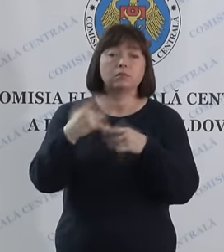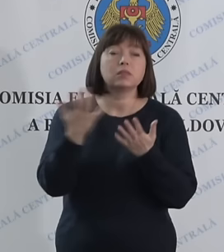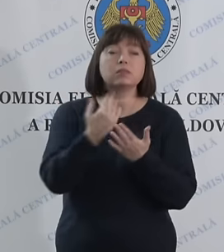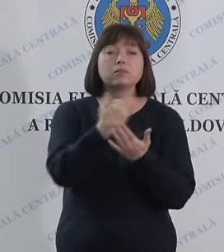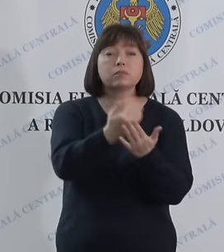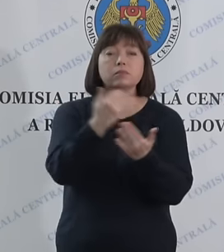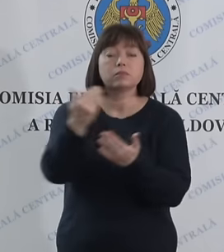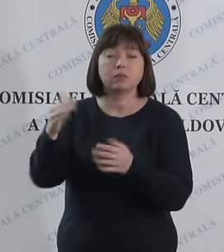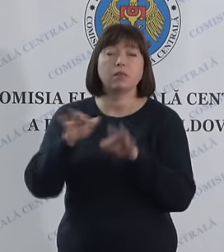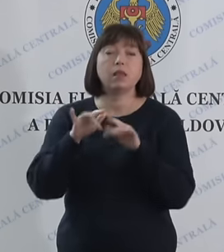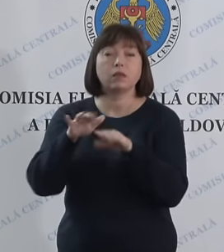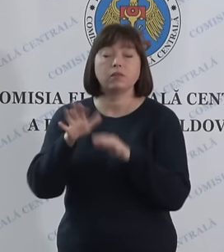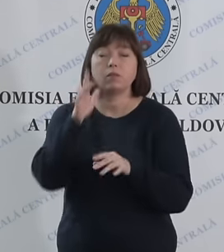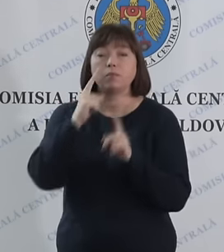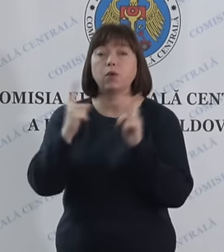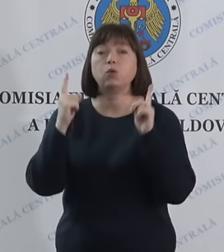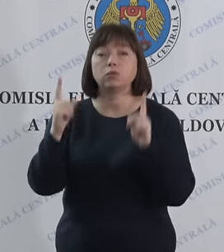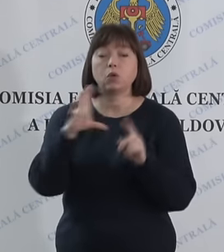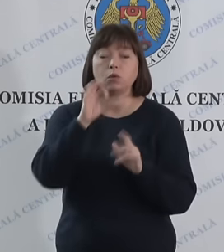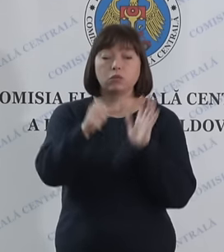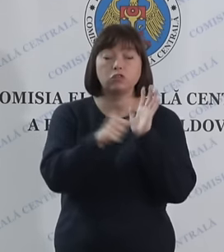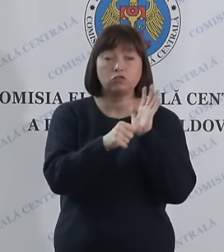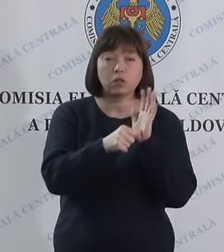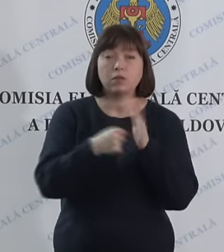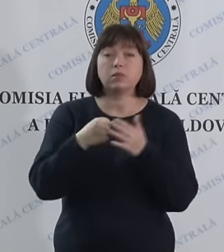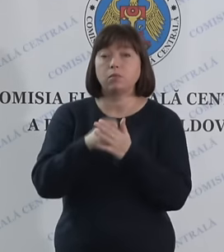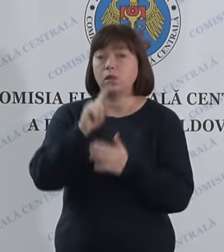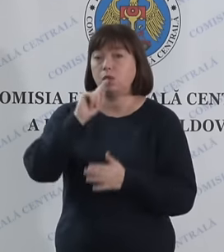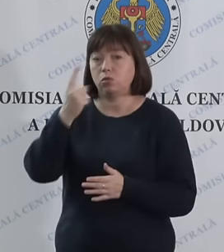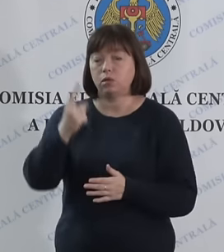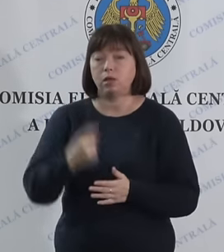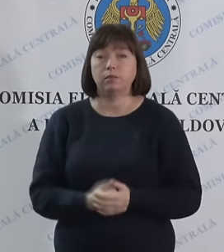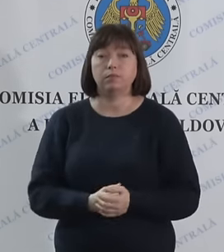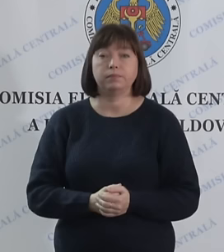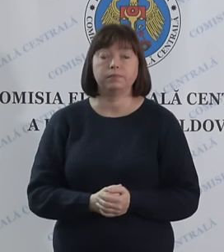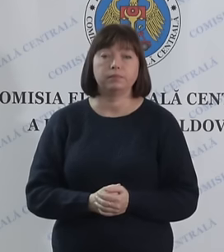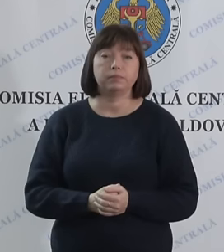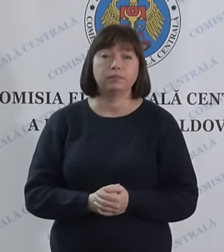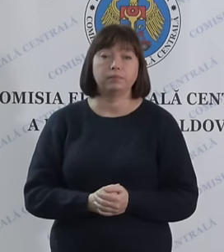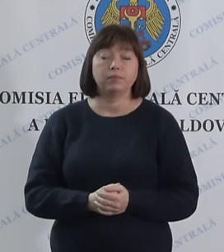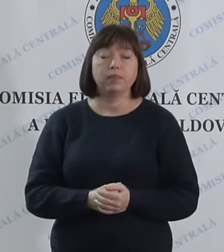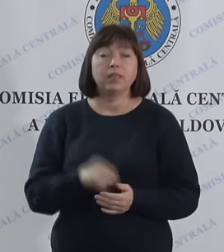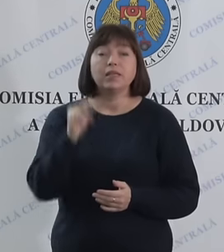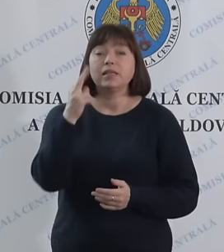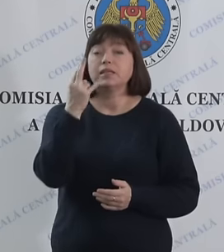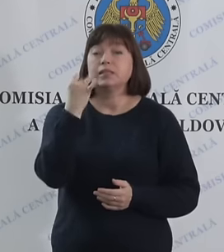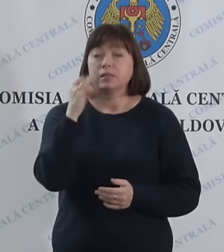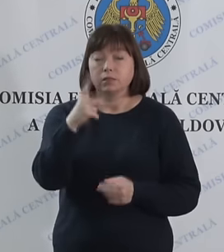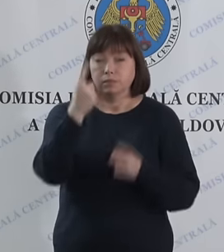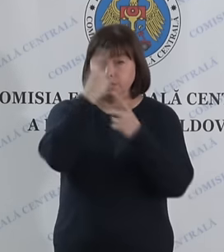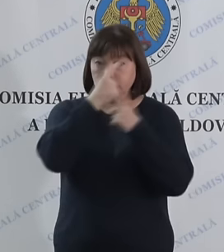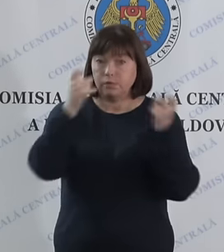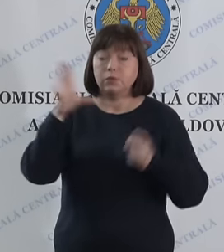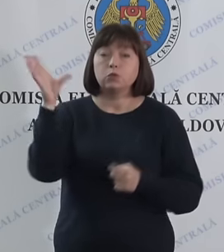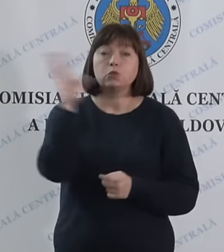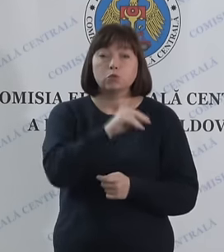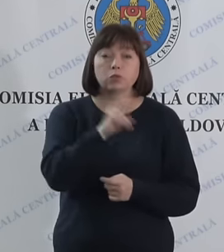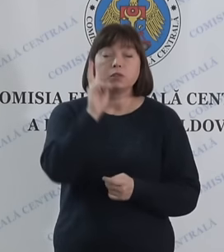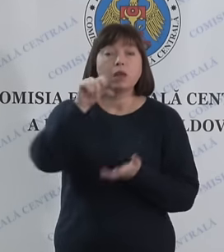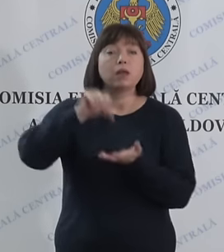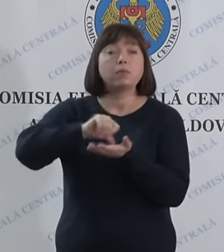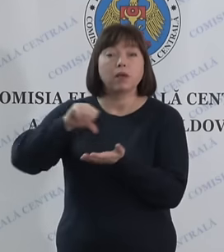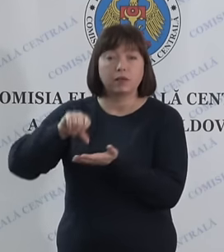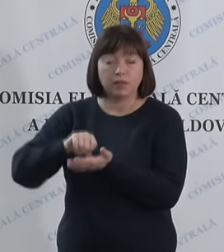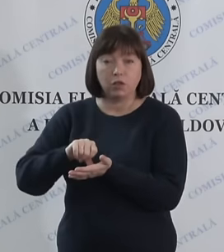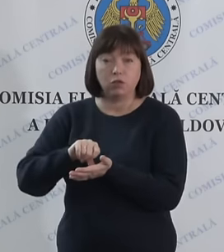anumită activitate pe un termen de la 6 luni la un an. CEC face apel către toți actorii